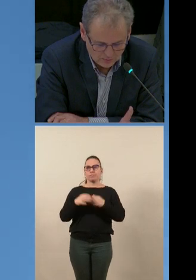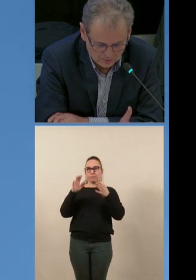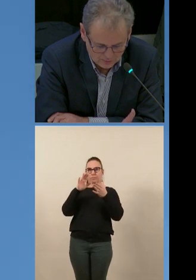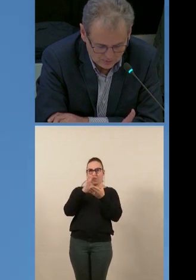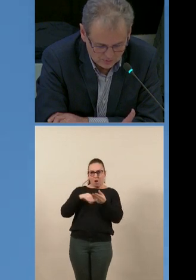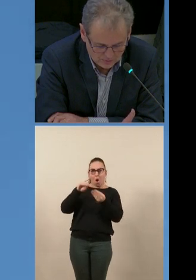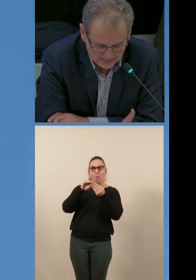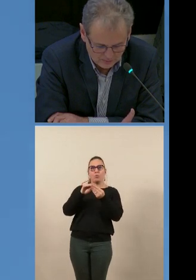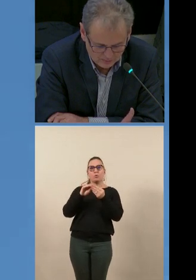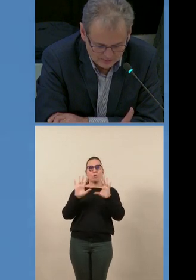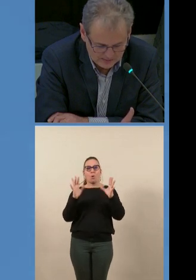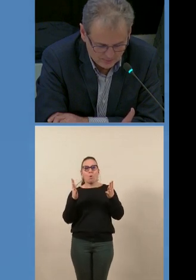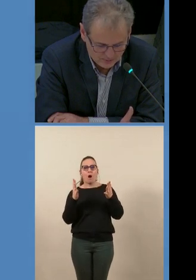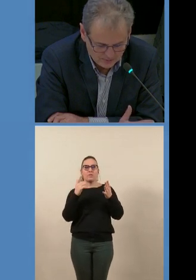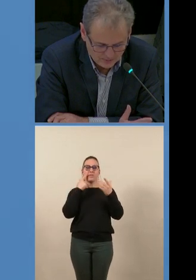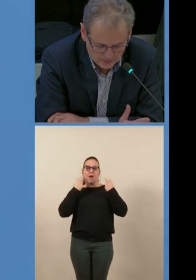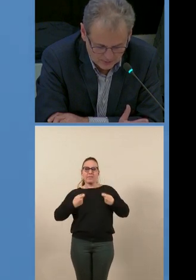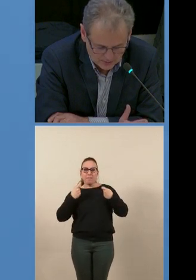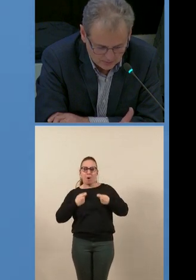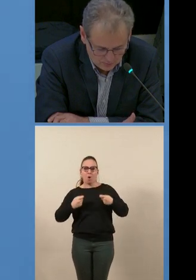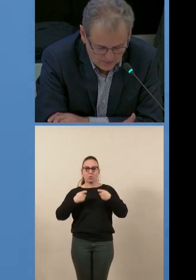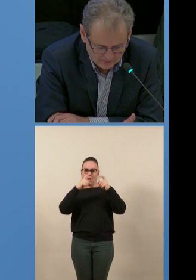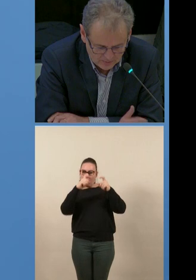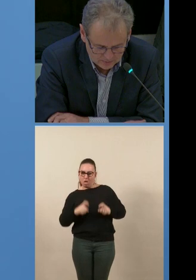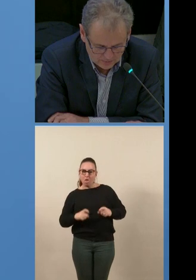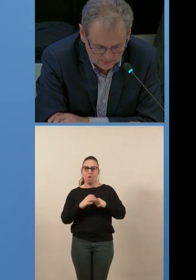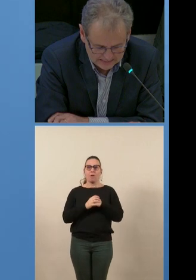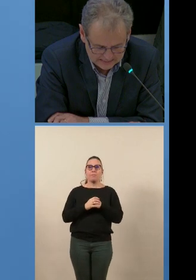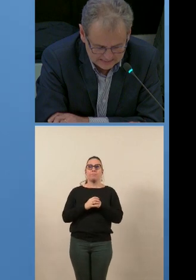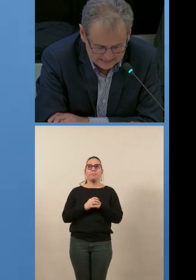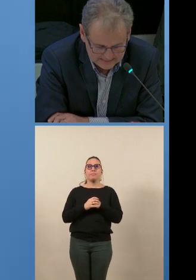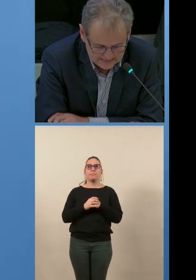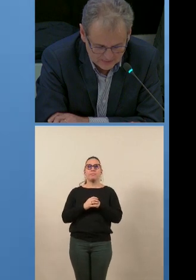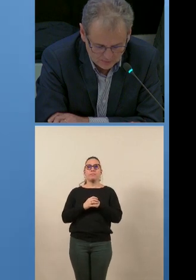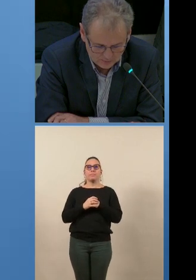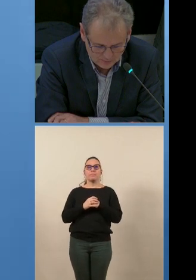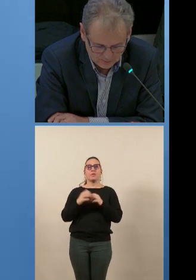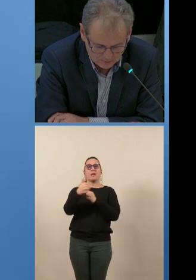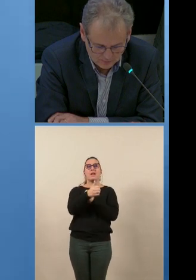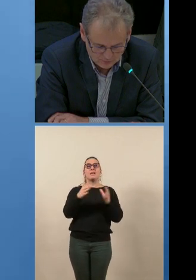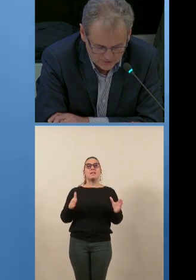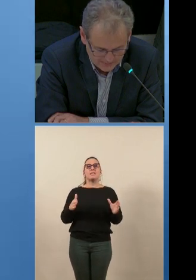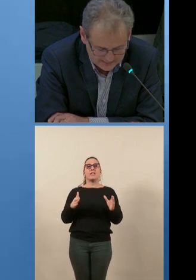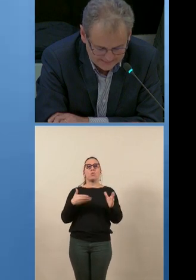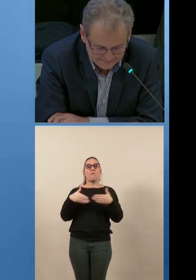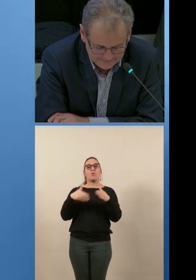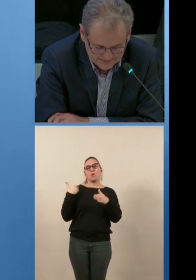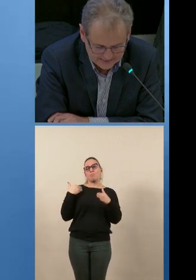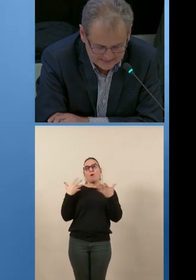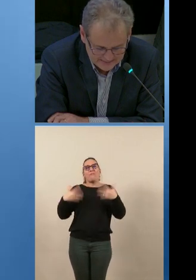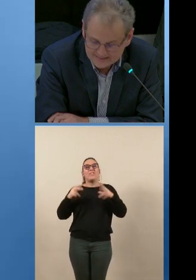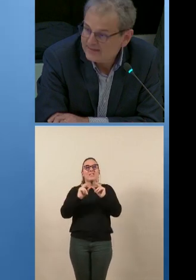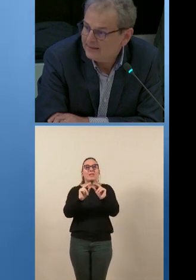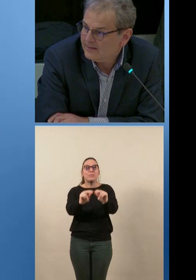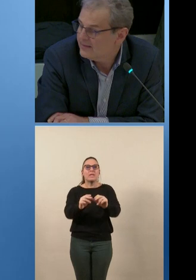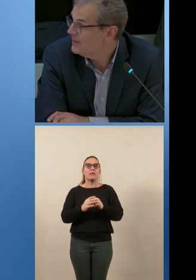donc de la réduction des dépenses du virement de la section de fonctionnement dont j'ai parlé